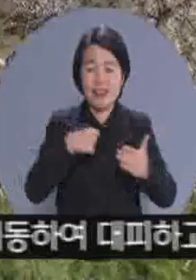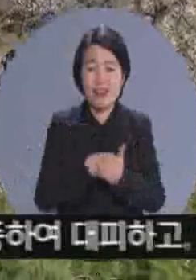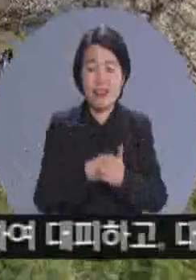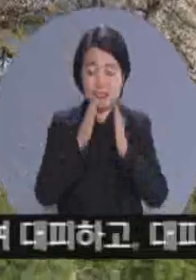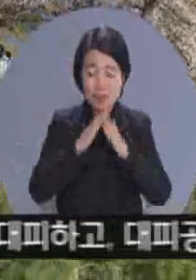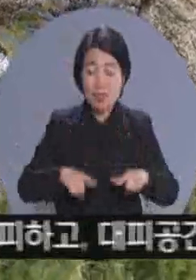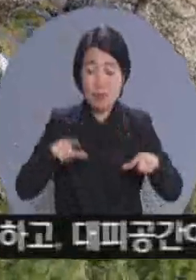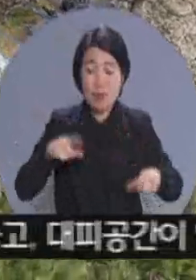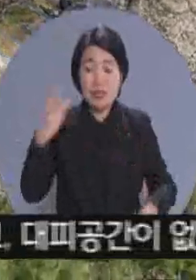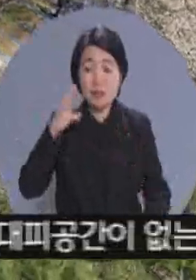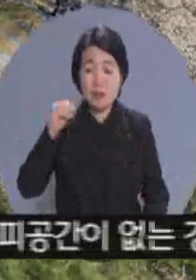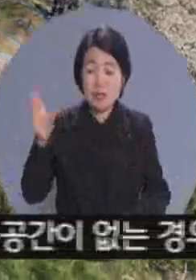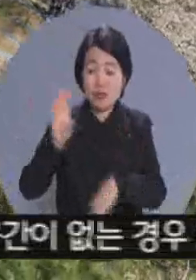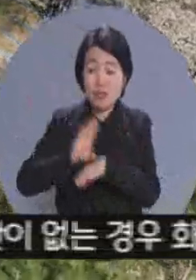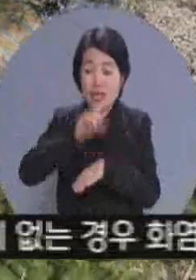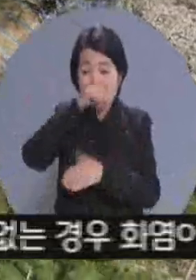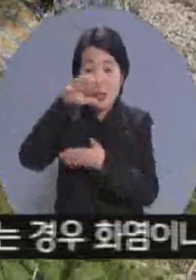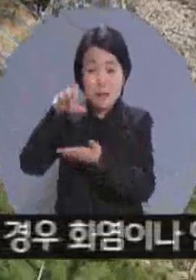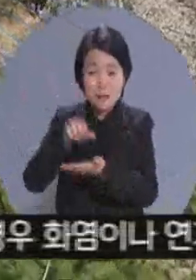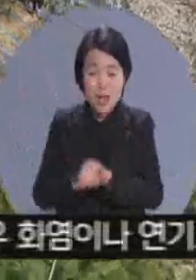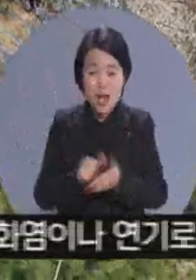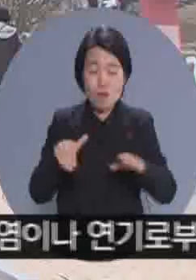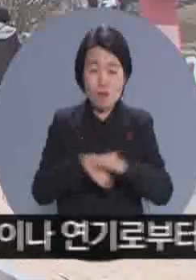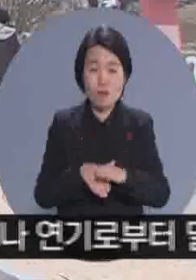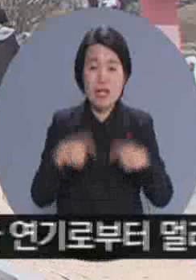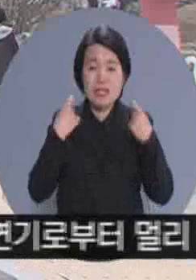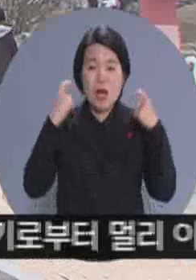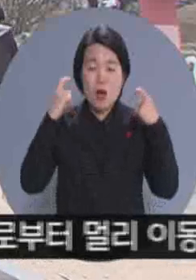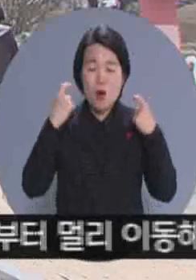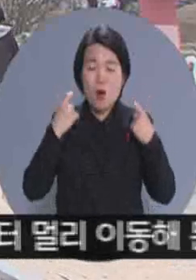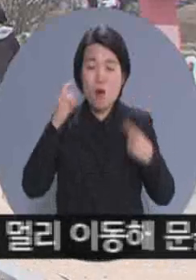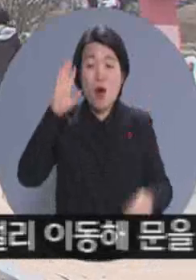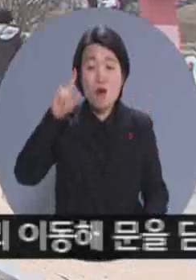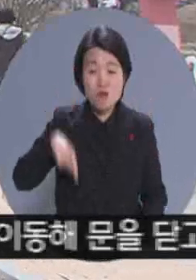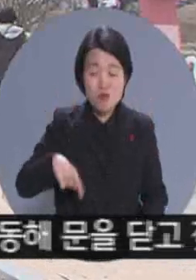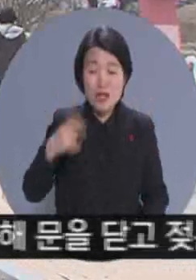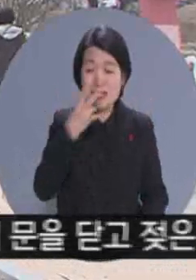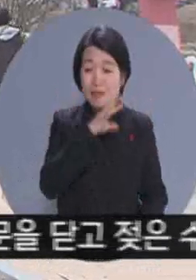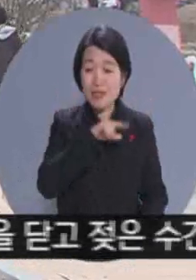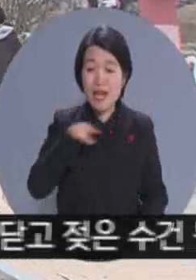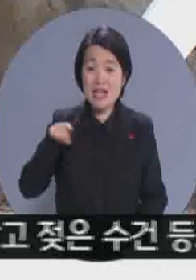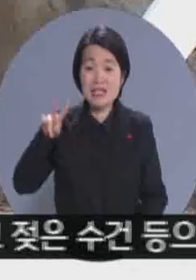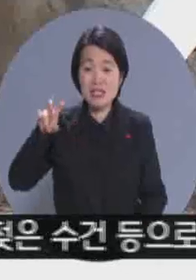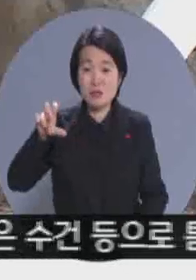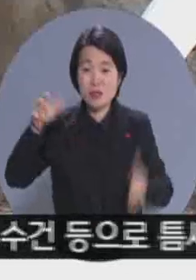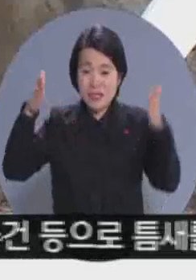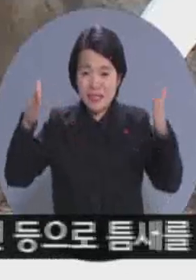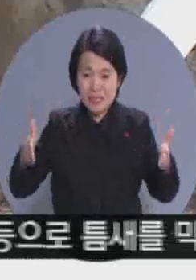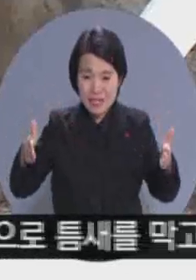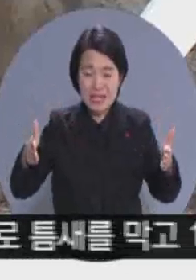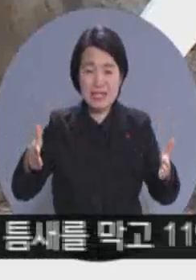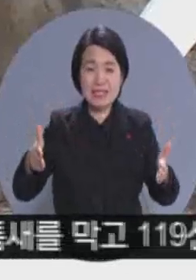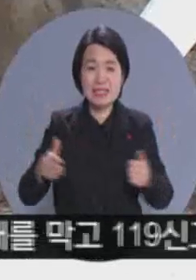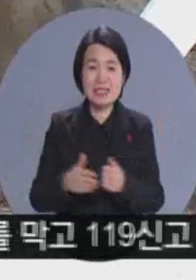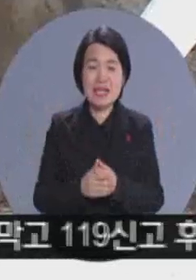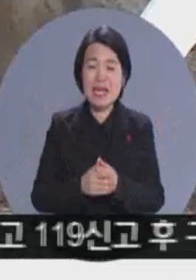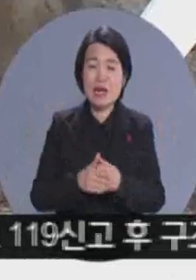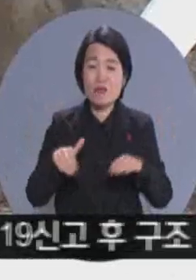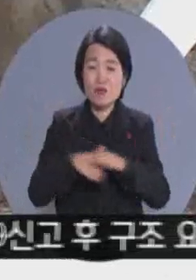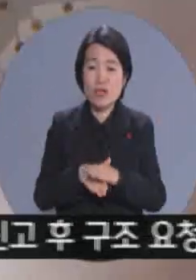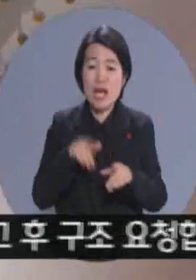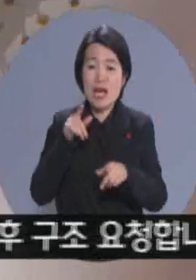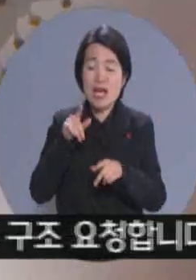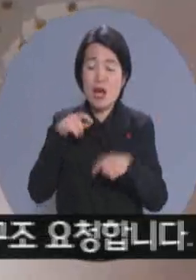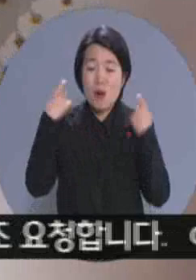3천만 원을 추가로 확보했고 문화체육 관광부의 2024 25년 예비 문화 관광 축제 도전 기회도